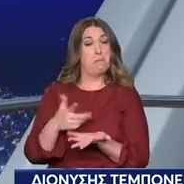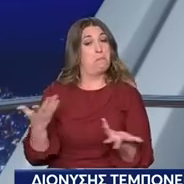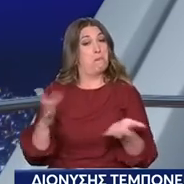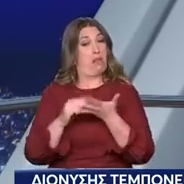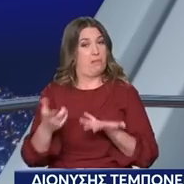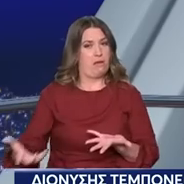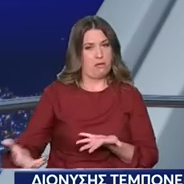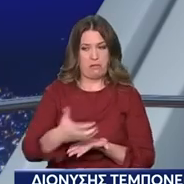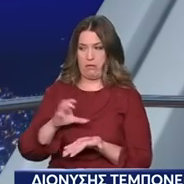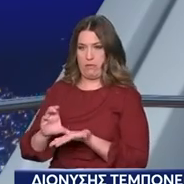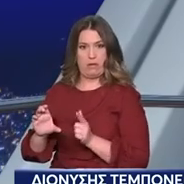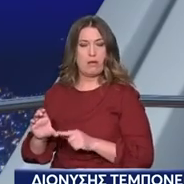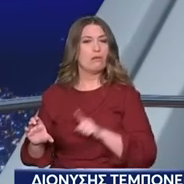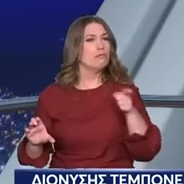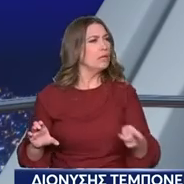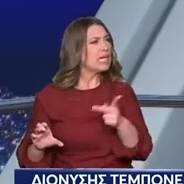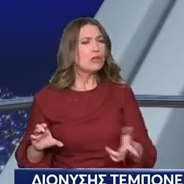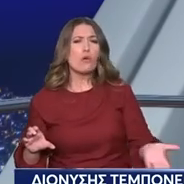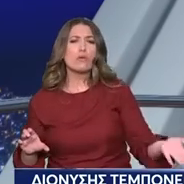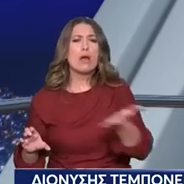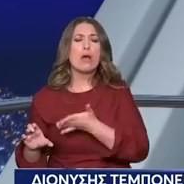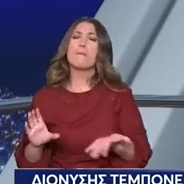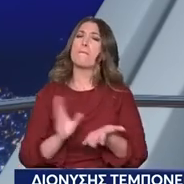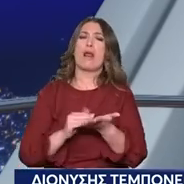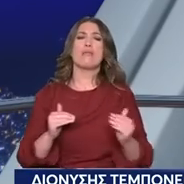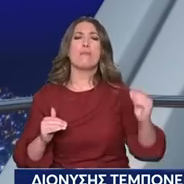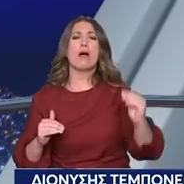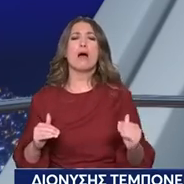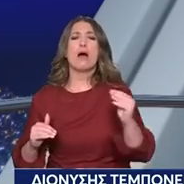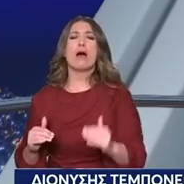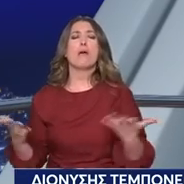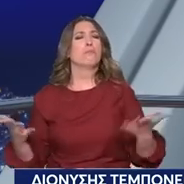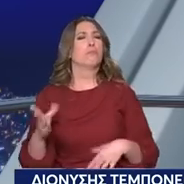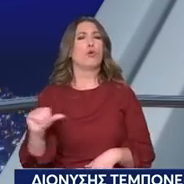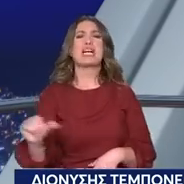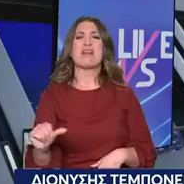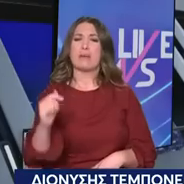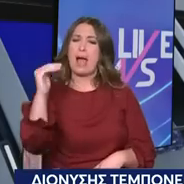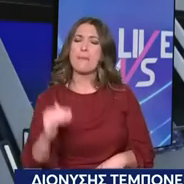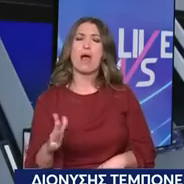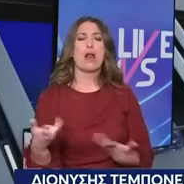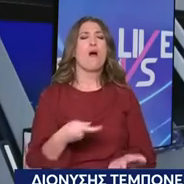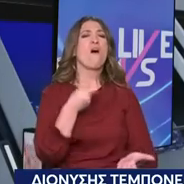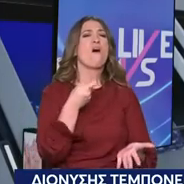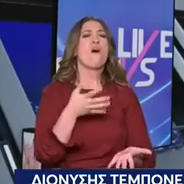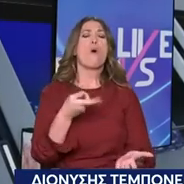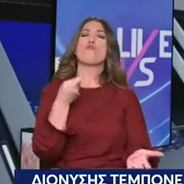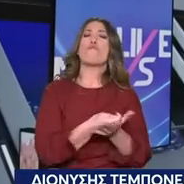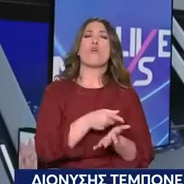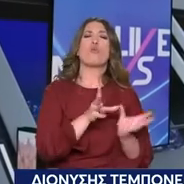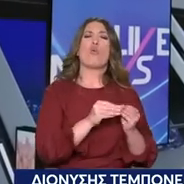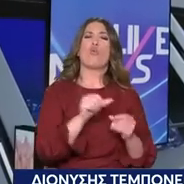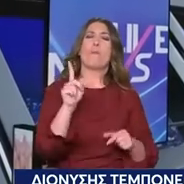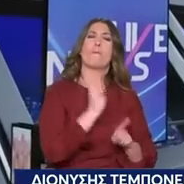επιστρέψουν αύριο το πρωί στην ελληνική κοινωνία. Αν μειωνόταν, για παράδειγμα, ο ειδικός φόρος κατανάλωσης στα καύσιμα, αν καταργείται ο φόρος κατανάλωσης στο αγροτικό πετρέλαιο,